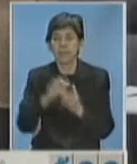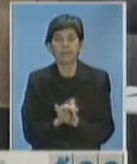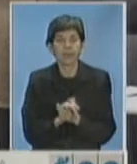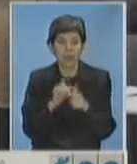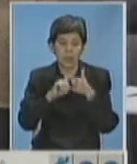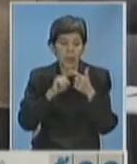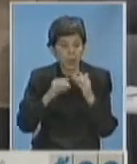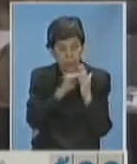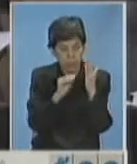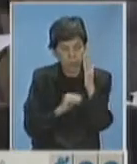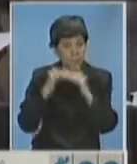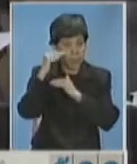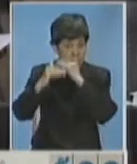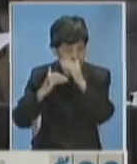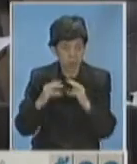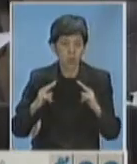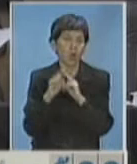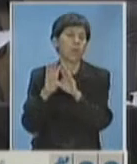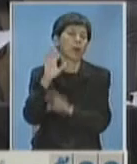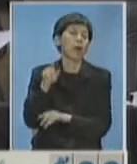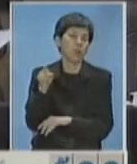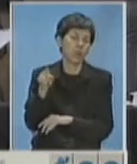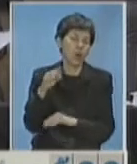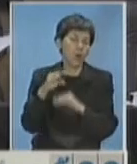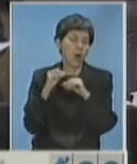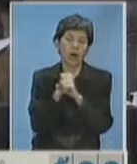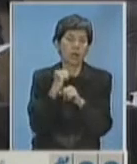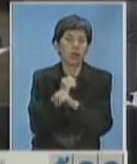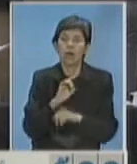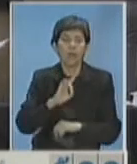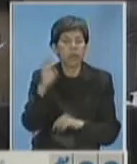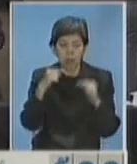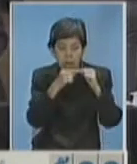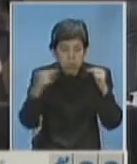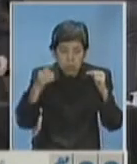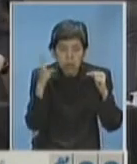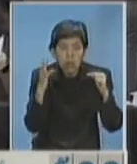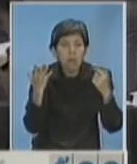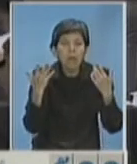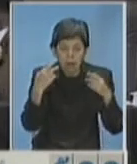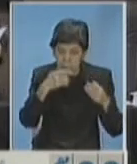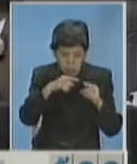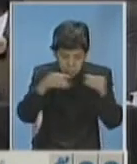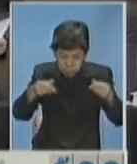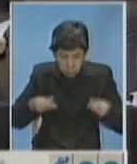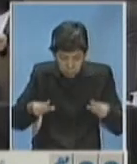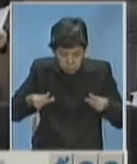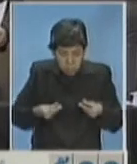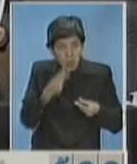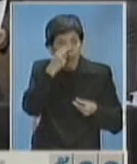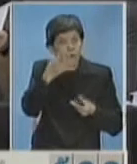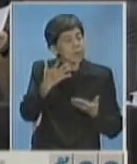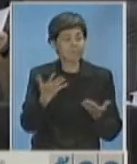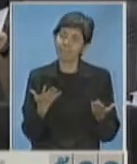าพื้นที่ 2,000 ล้านอยู่ที่กระทรวงมหาดไทยเป็นโครงการบรรทัดเดียวค่ะไม่มีเอกสารแล้วบัดนี้ก็ยังไม่ทราบว่าทำอะไรนะ